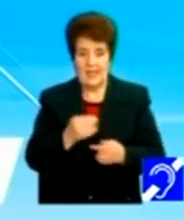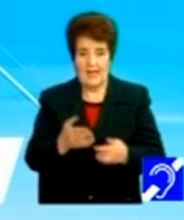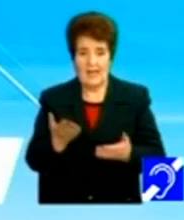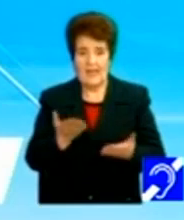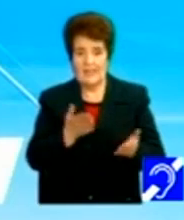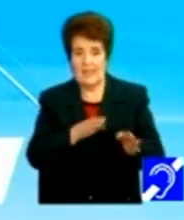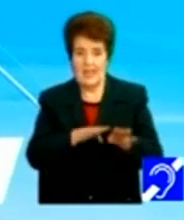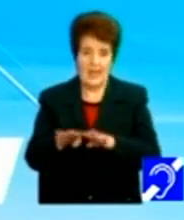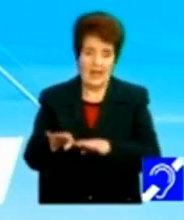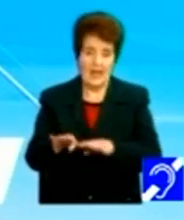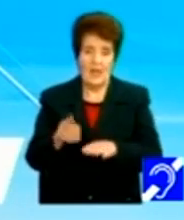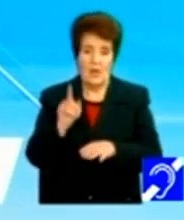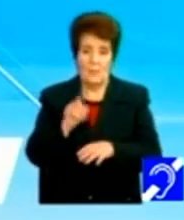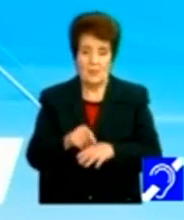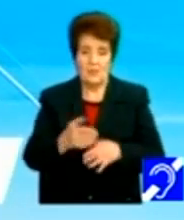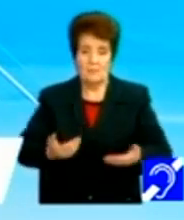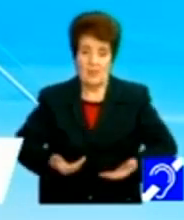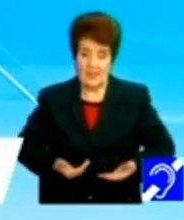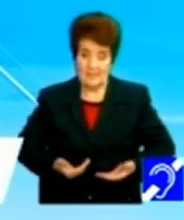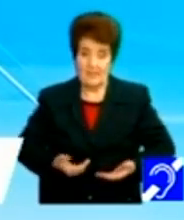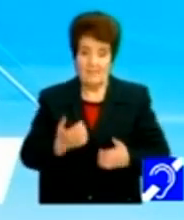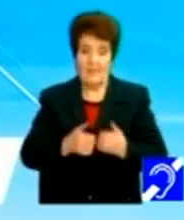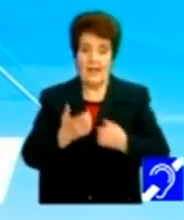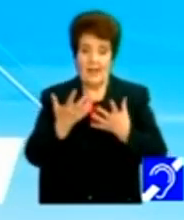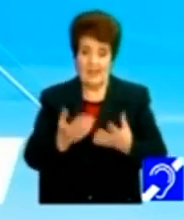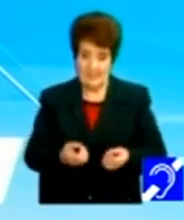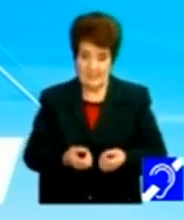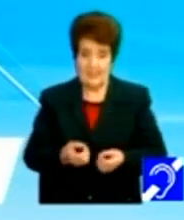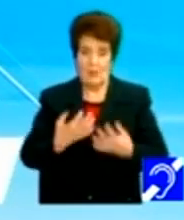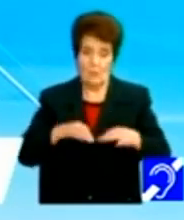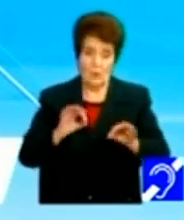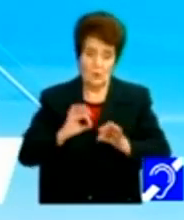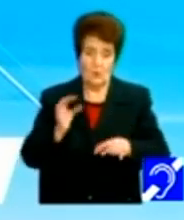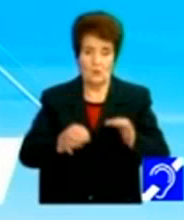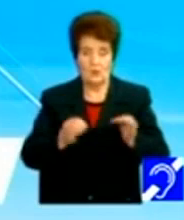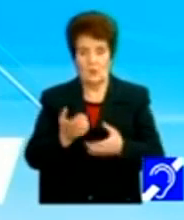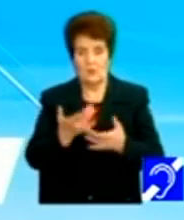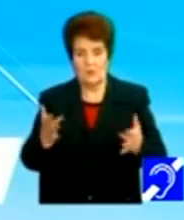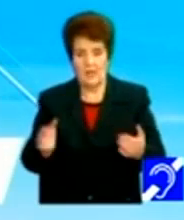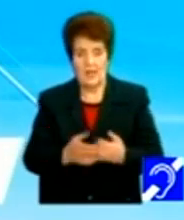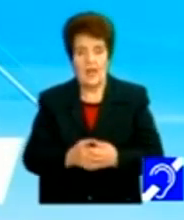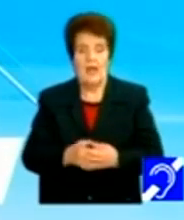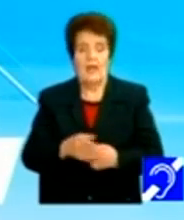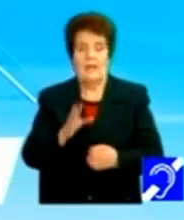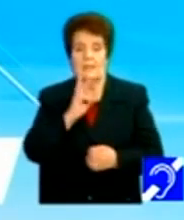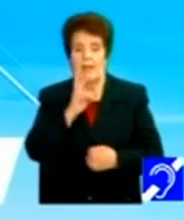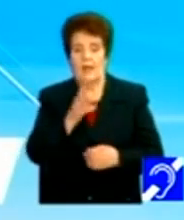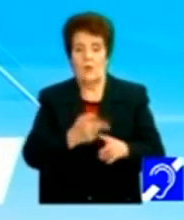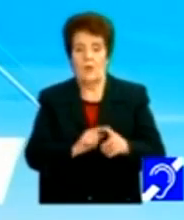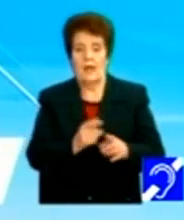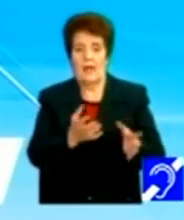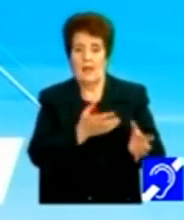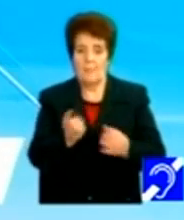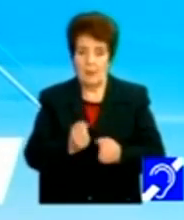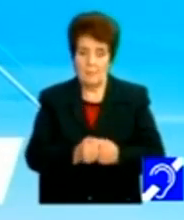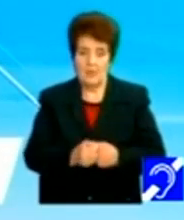echilibru dintre viața omului pe care o duce în fiecare zi, magistrat, procuror, judecător și așa mai departe, salariul pe care îl primește și